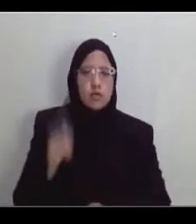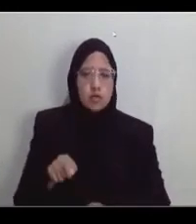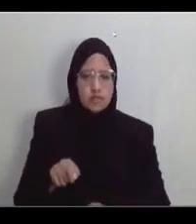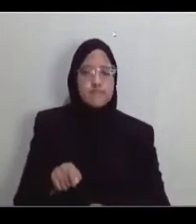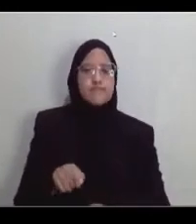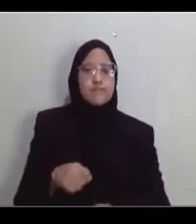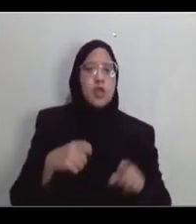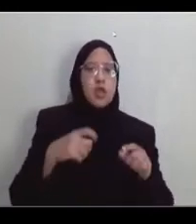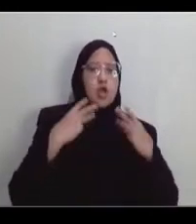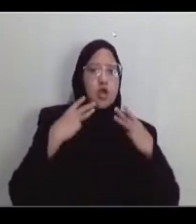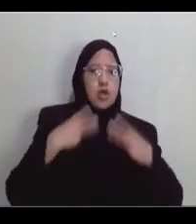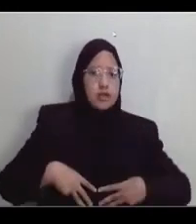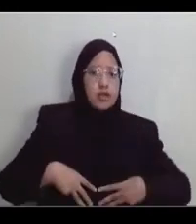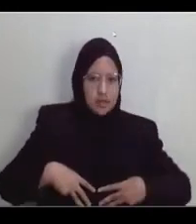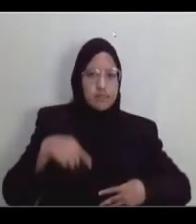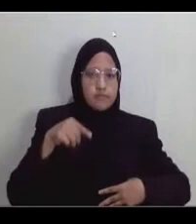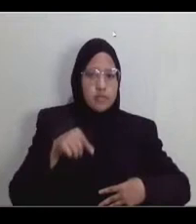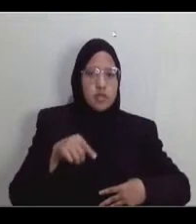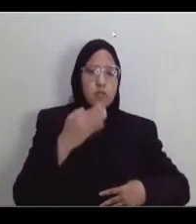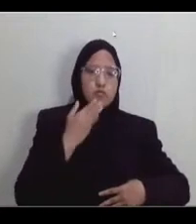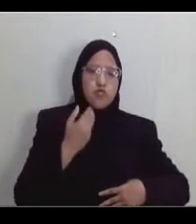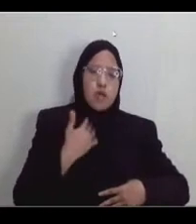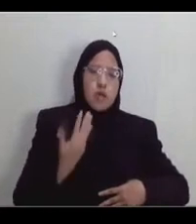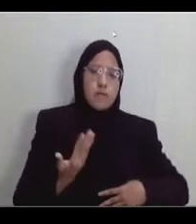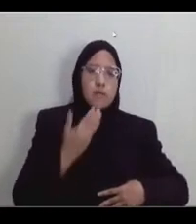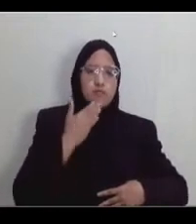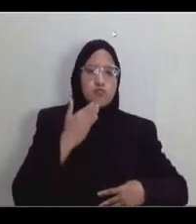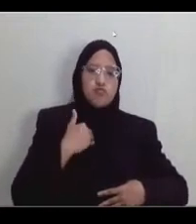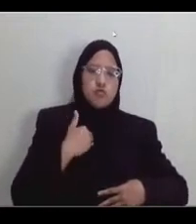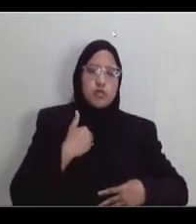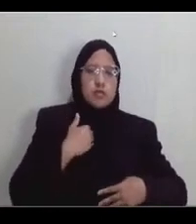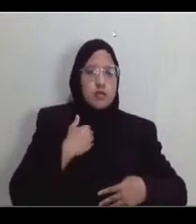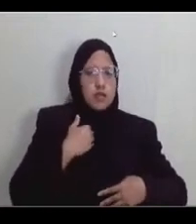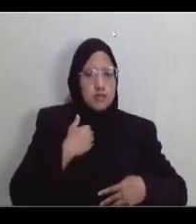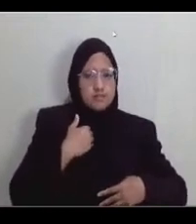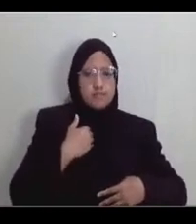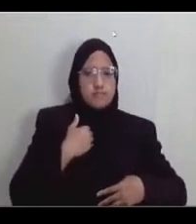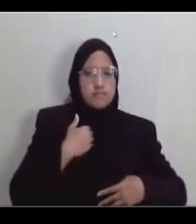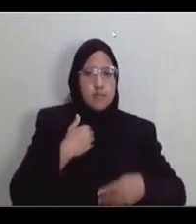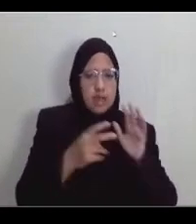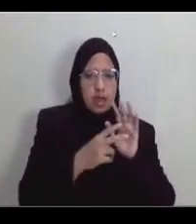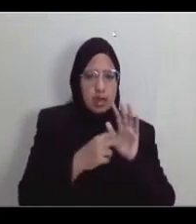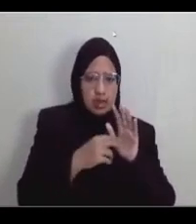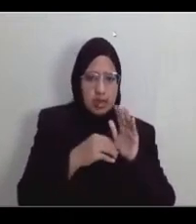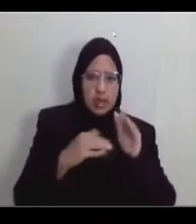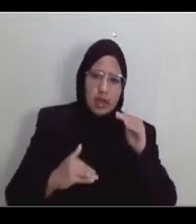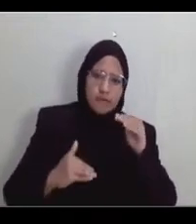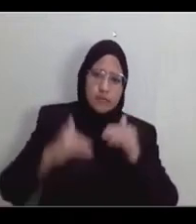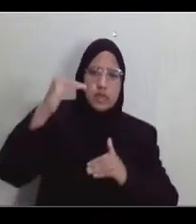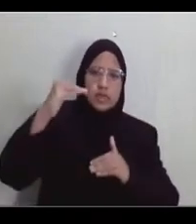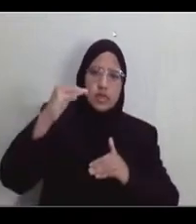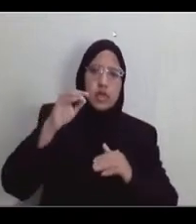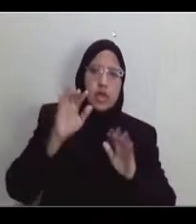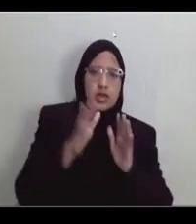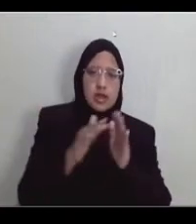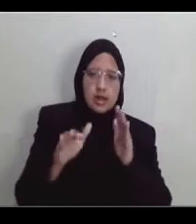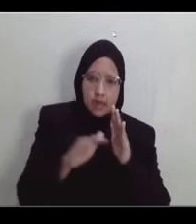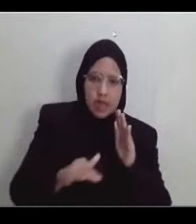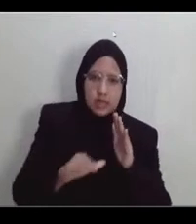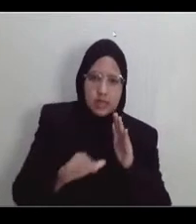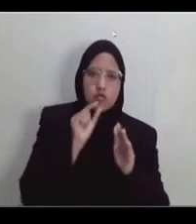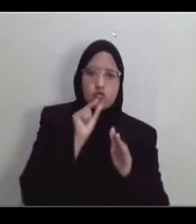konstitusi Ia memiliki kedudukan mendasar dan fundamental bagi hakim konstitusi bukan sekedar pajangan